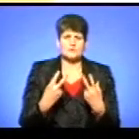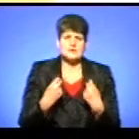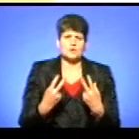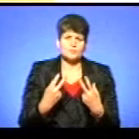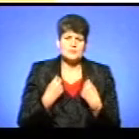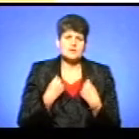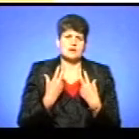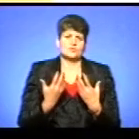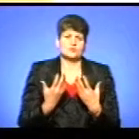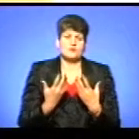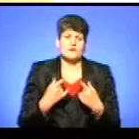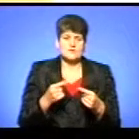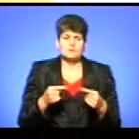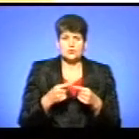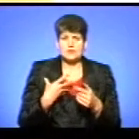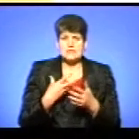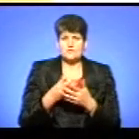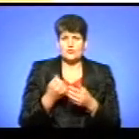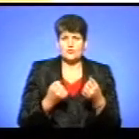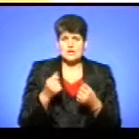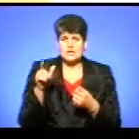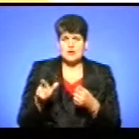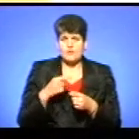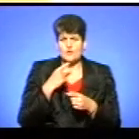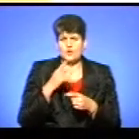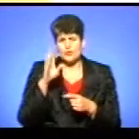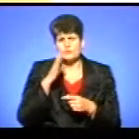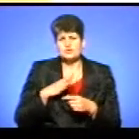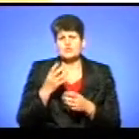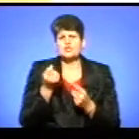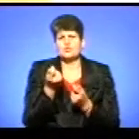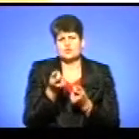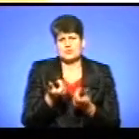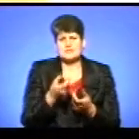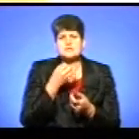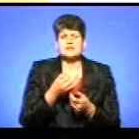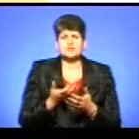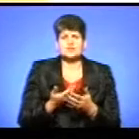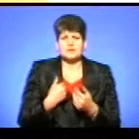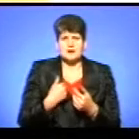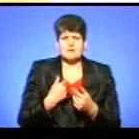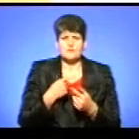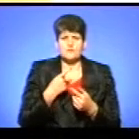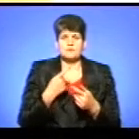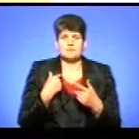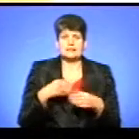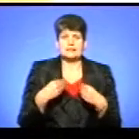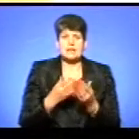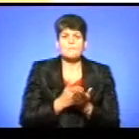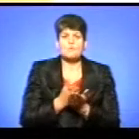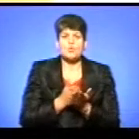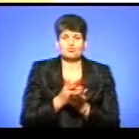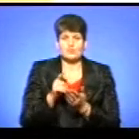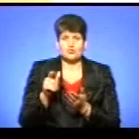обіцяють. Відповідно, я своїм водіям говорю: хлопці, зачекайте ще трошки. Тобто скажіть, в якійсь мірі, я вам казав, що ми надаємо послуги, так,